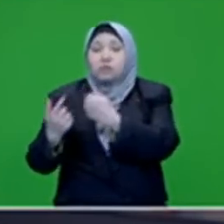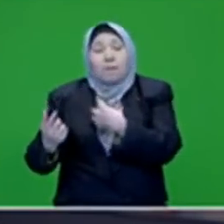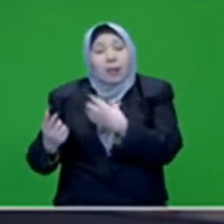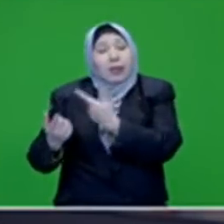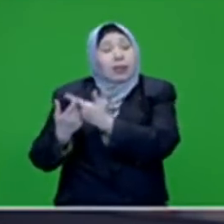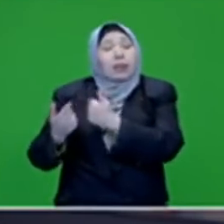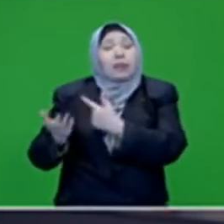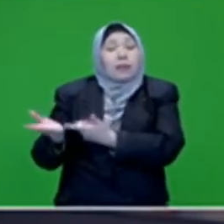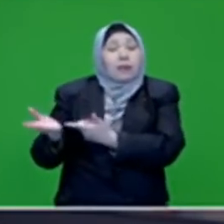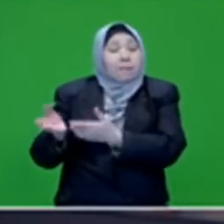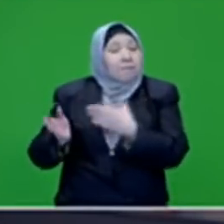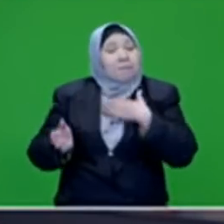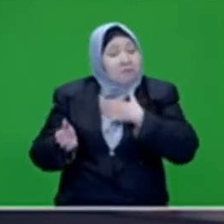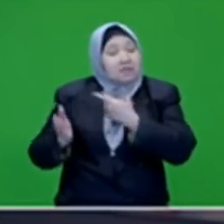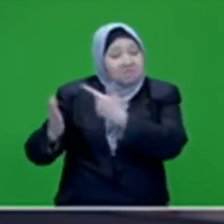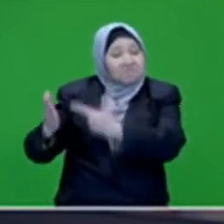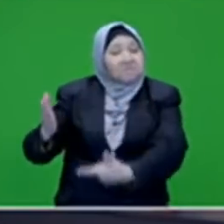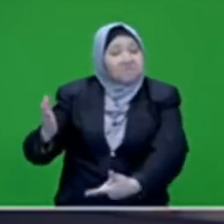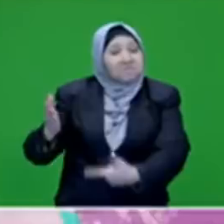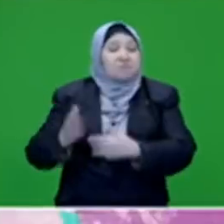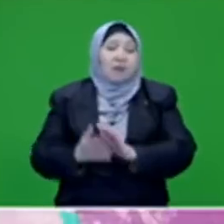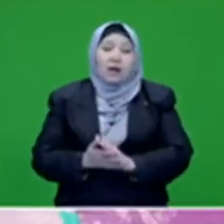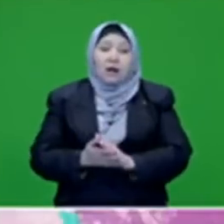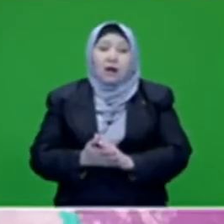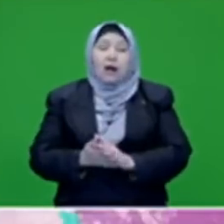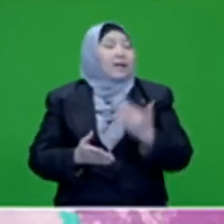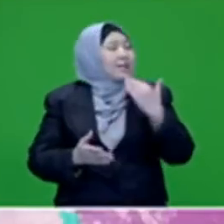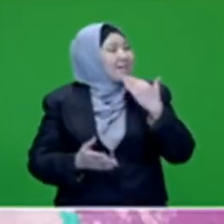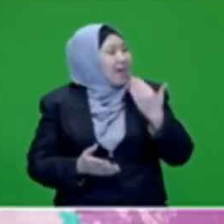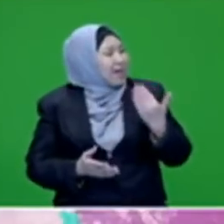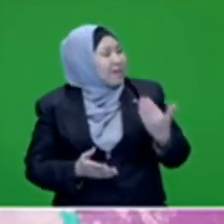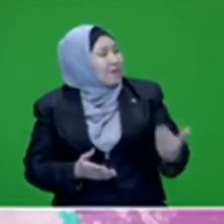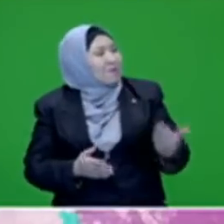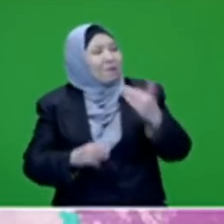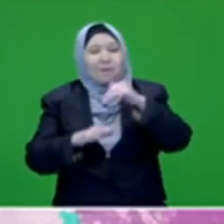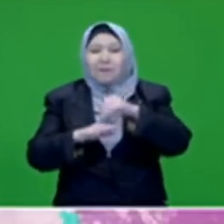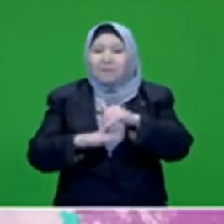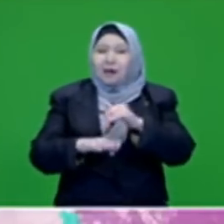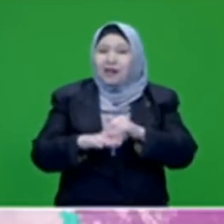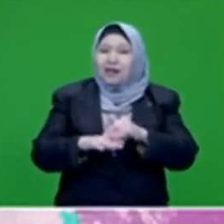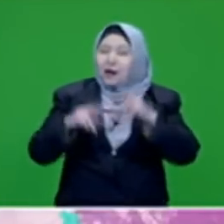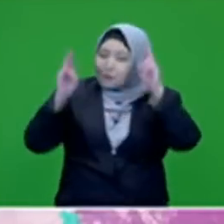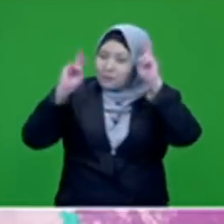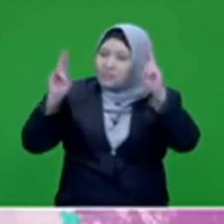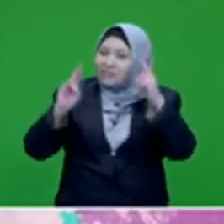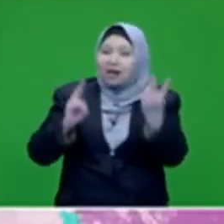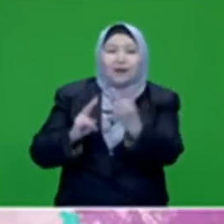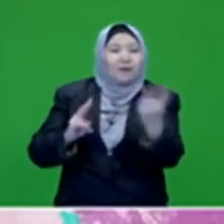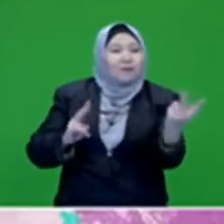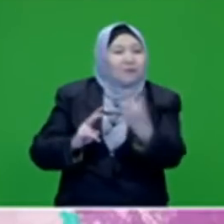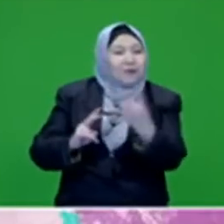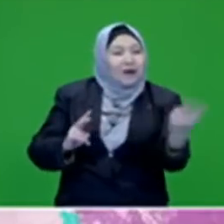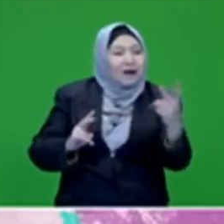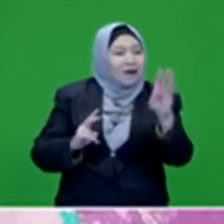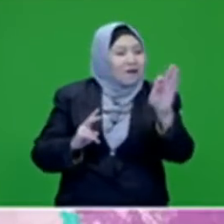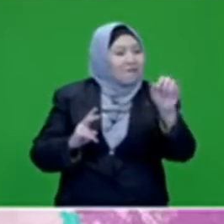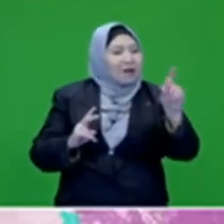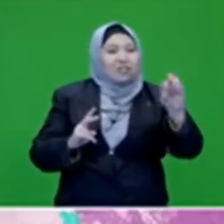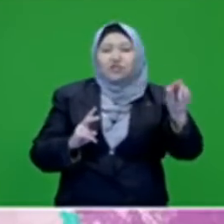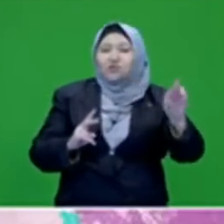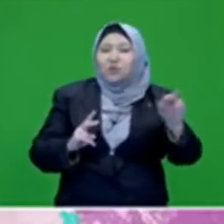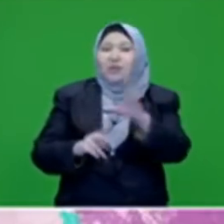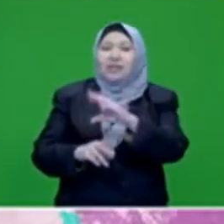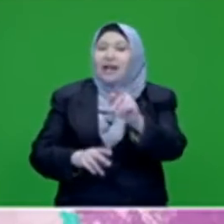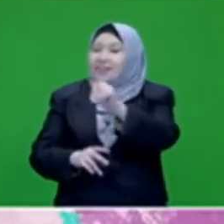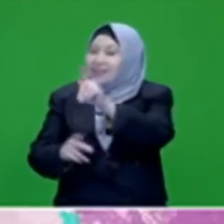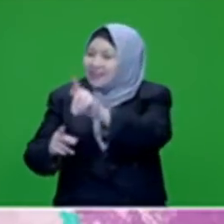Silakan Dr. Terima kasih kepada Ustaz Fazrul dan juga Ustaz Tarmizi atas bacaan. Pada para penonton